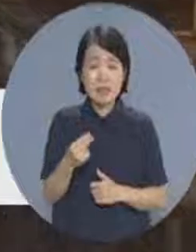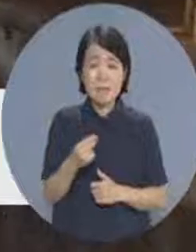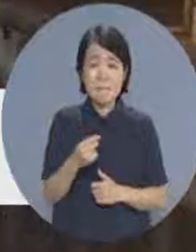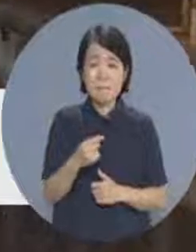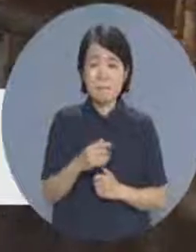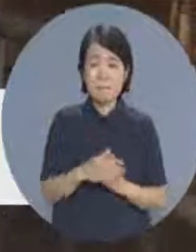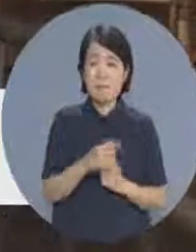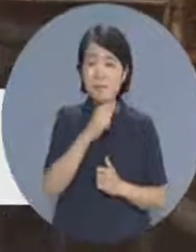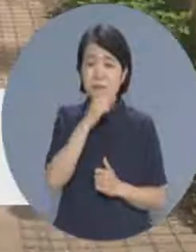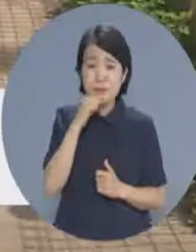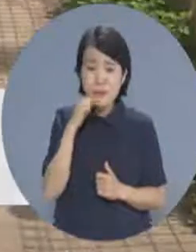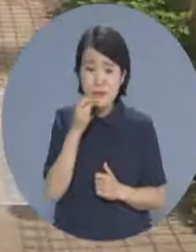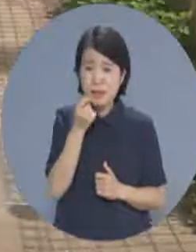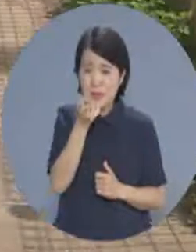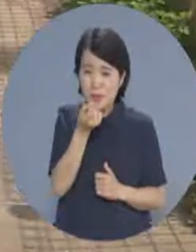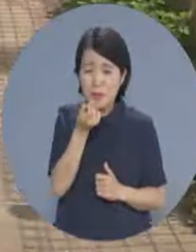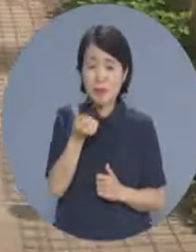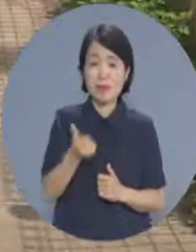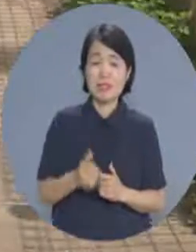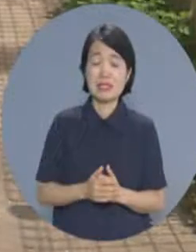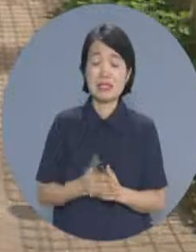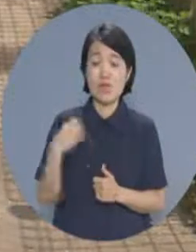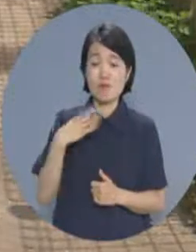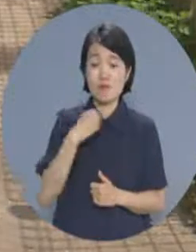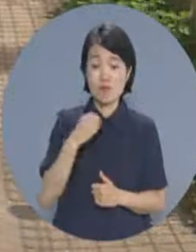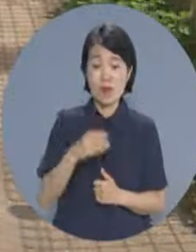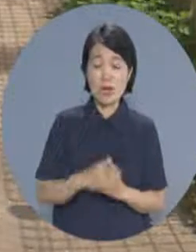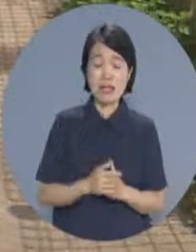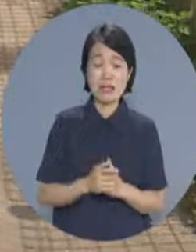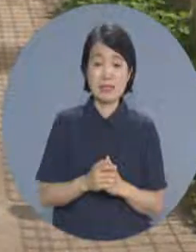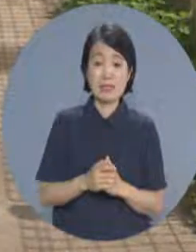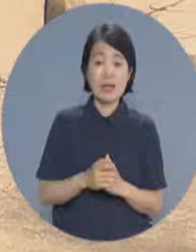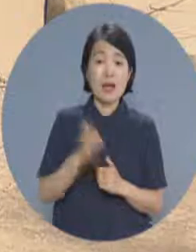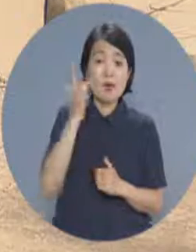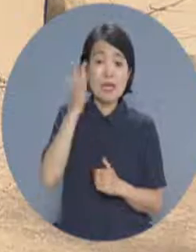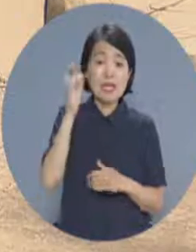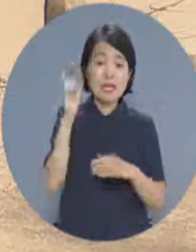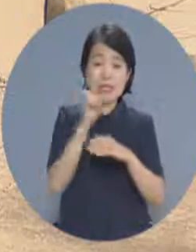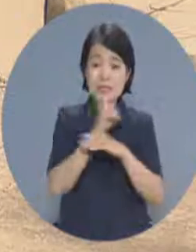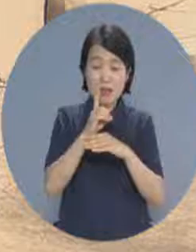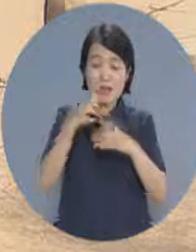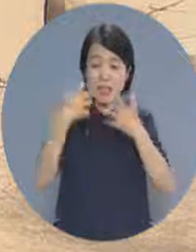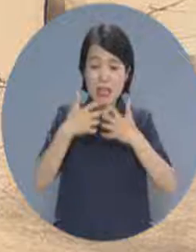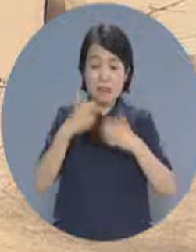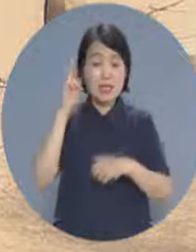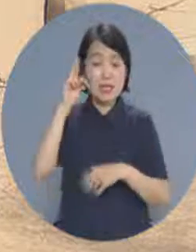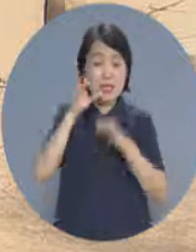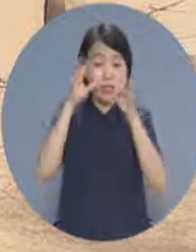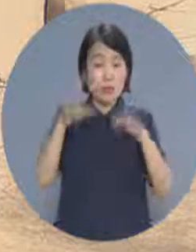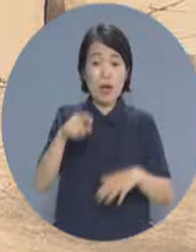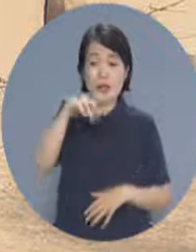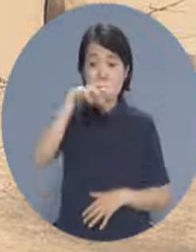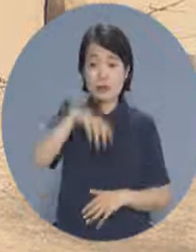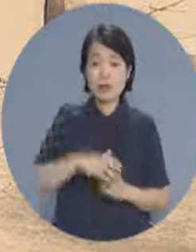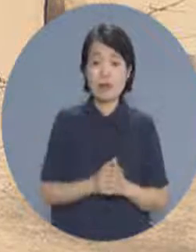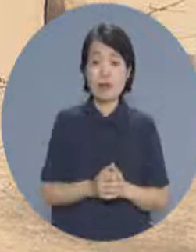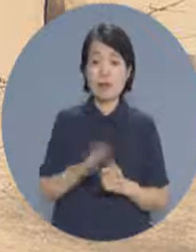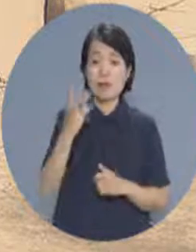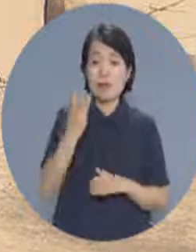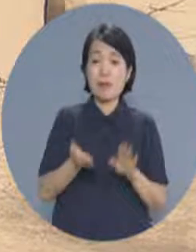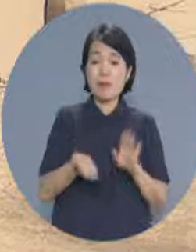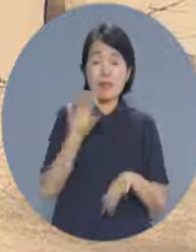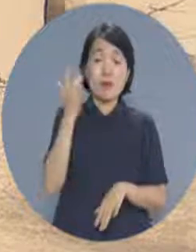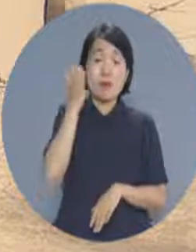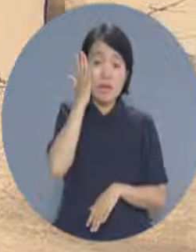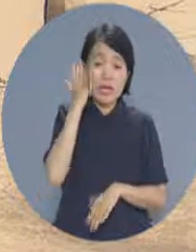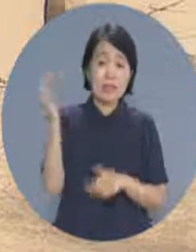둥글둥글 쬐끈하게. 무안에 있는 디지털 모기 측정기입니다. 보시다시피 이틀 동안 이곳에서만 많게는 300마리